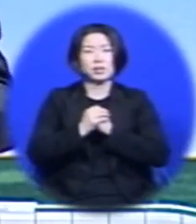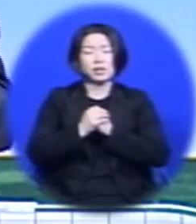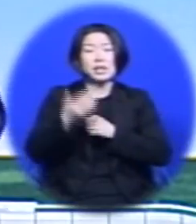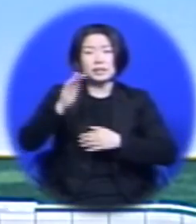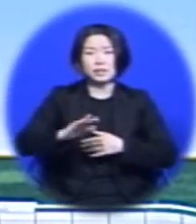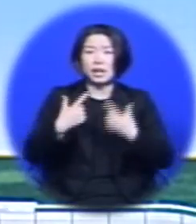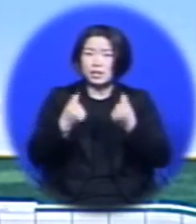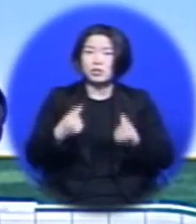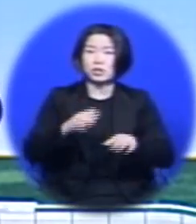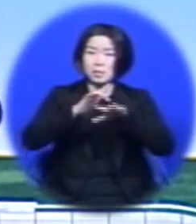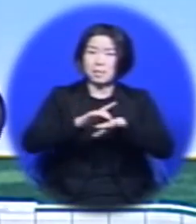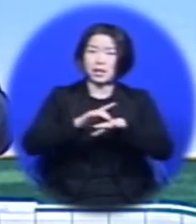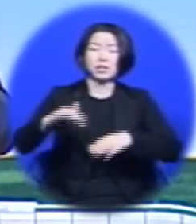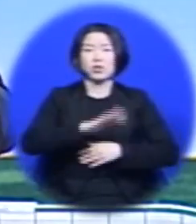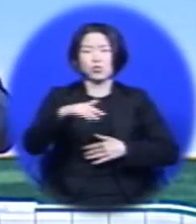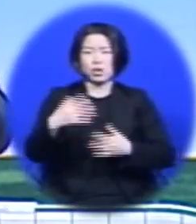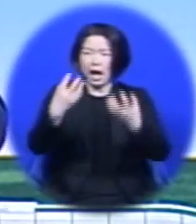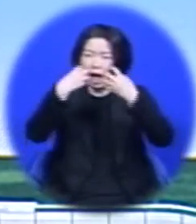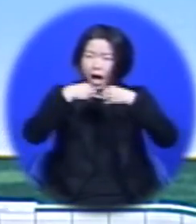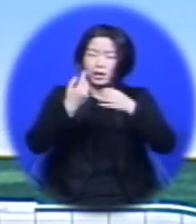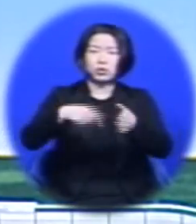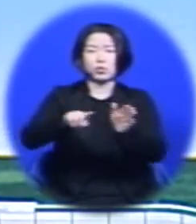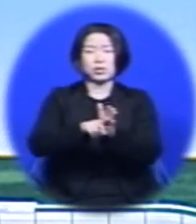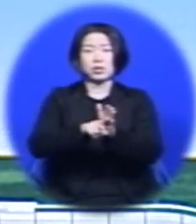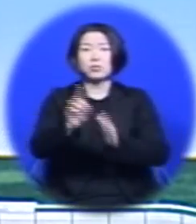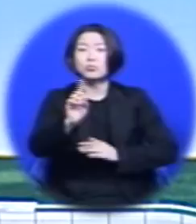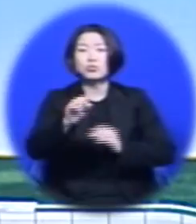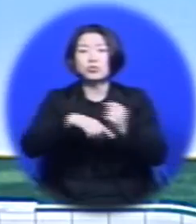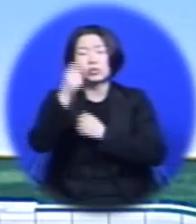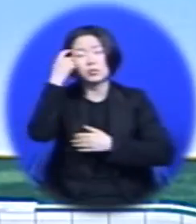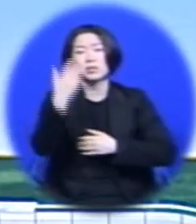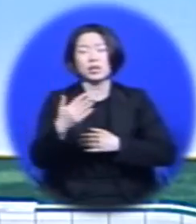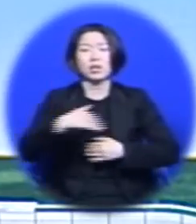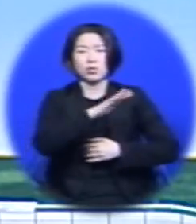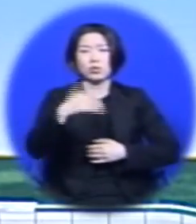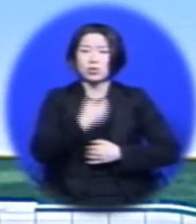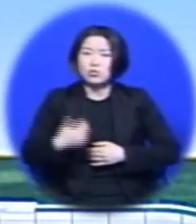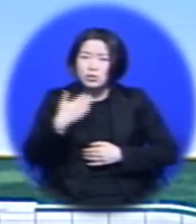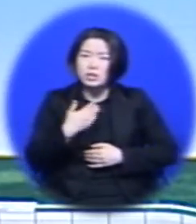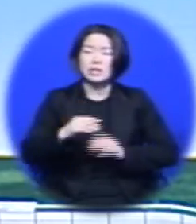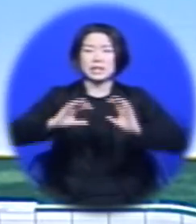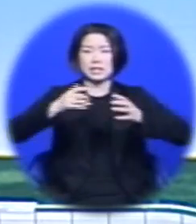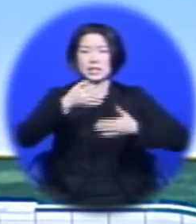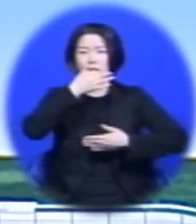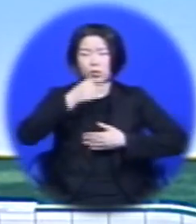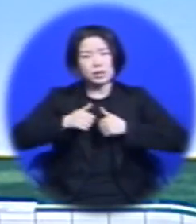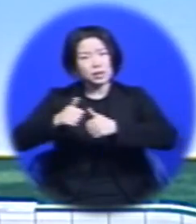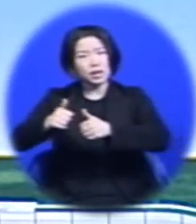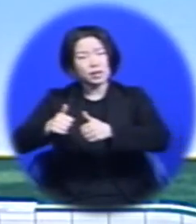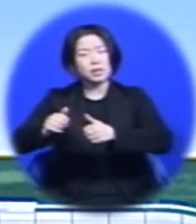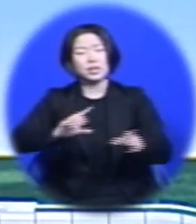그러나 여전히 마귀는 우리를 삼키려고 그 무슨 뜻이죠 여전히 육신과 세상의 욕망을 따라서 살게